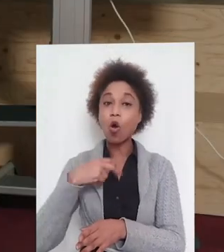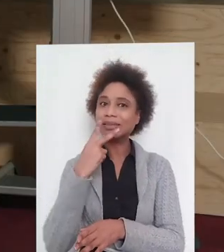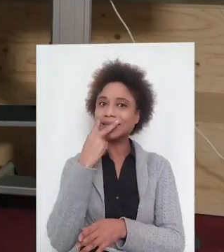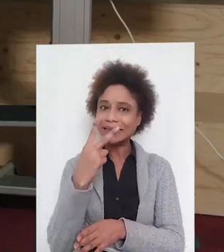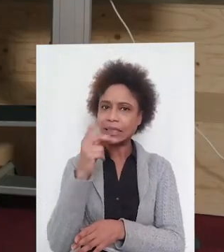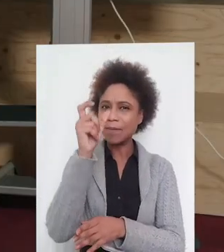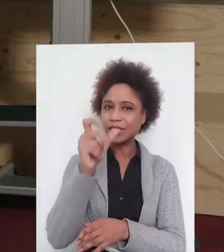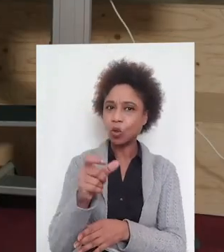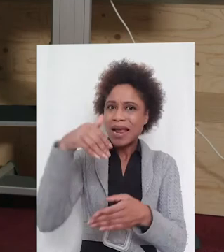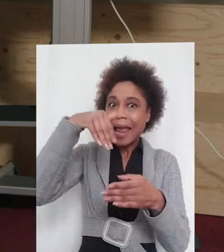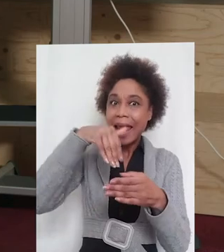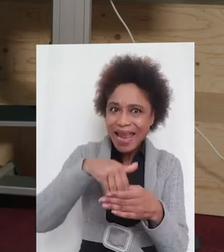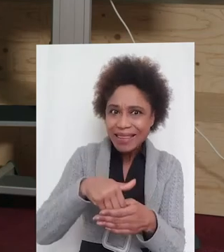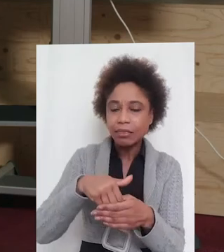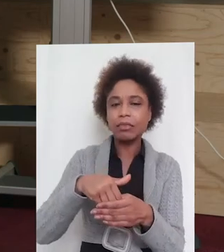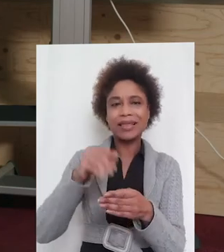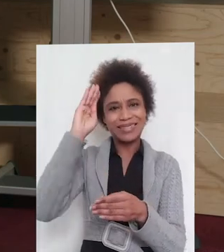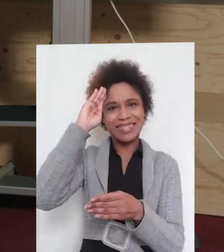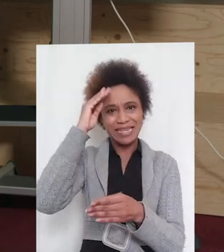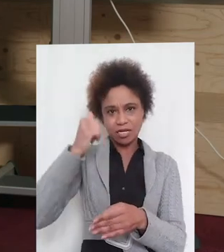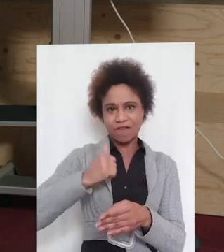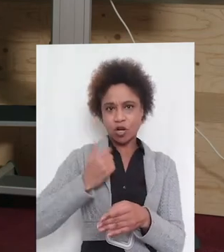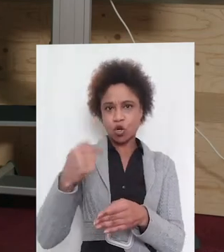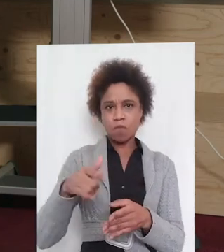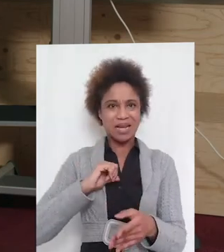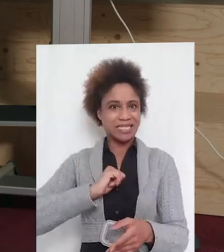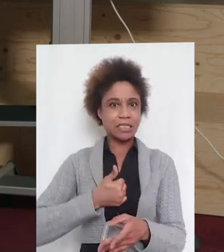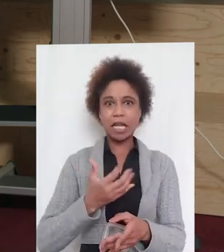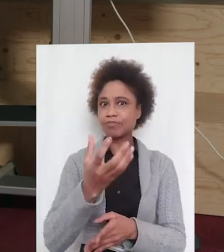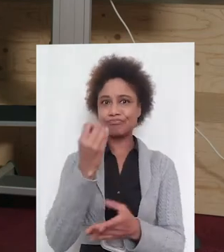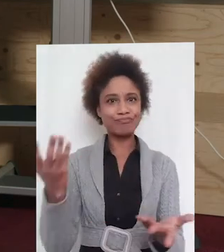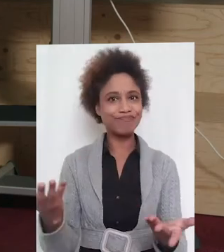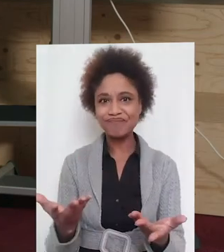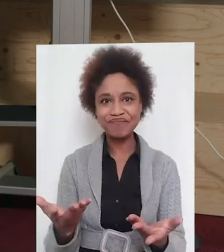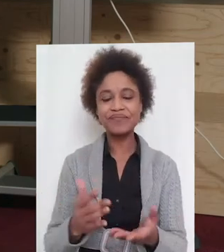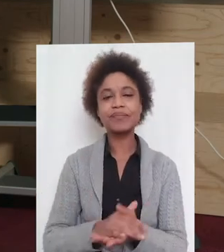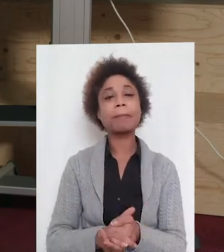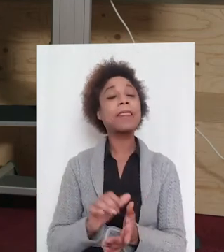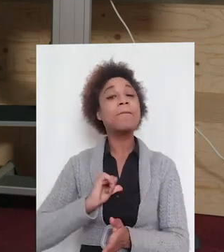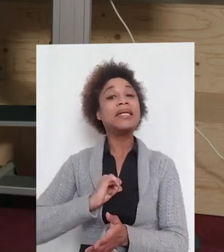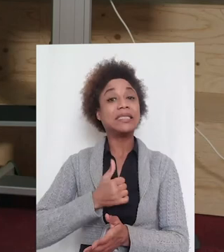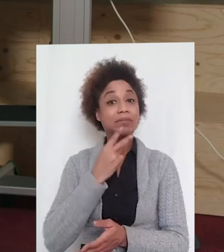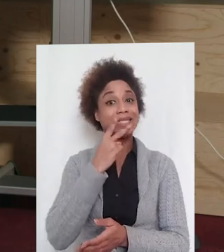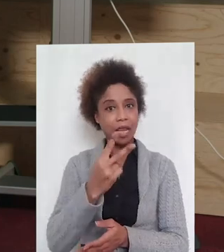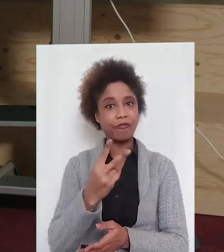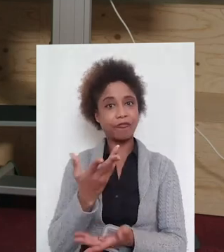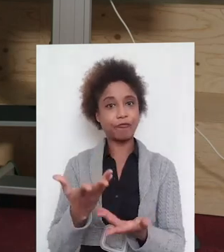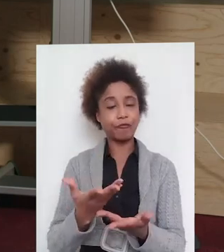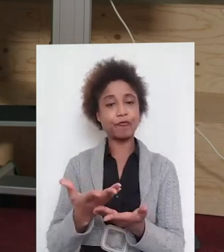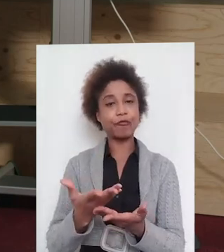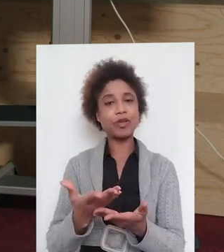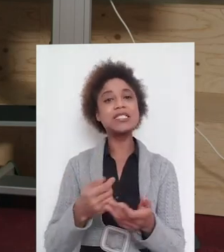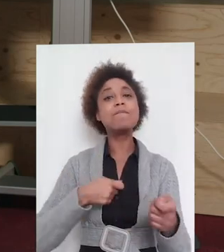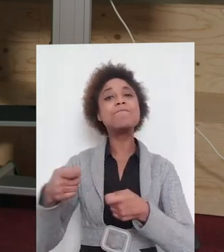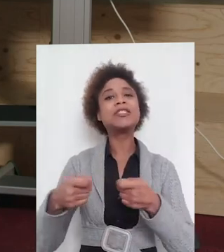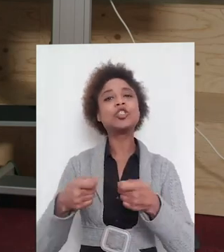in die nachtwacht komt. En dat had ik zelf nooit kunnen bereiken. Dus ik zie mezelf eigenlijk, want ik ben dus manager